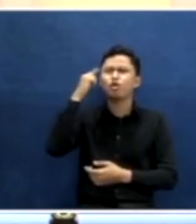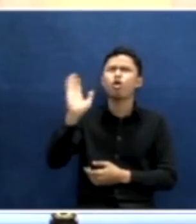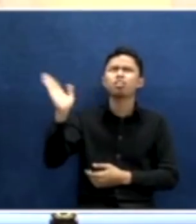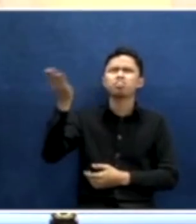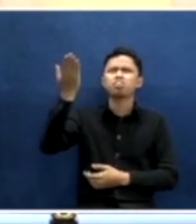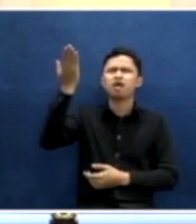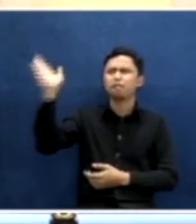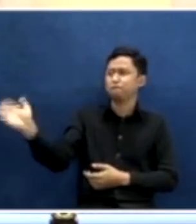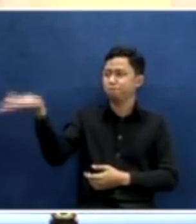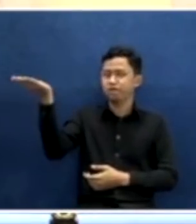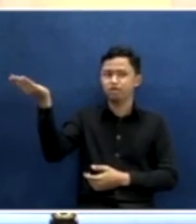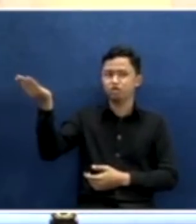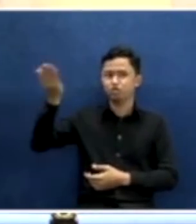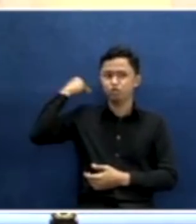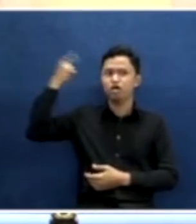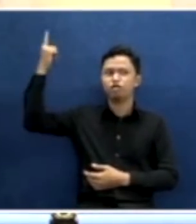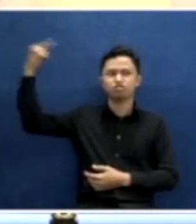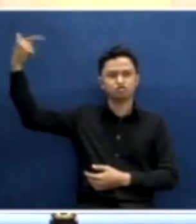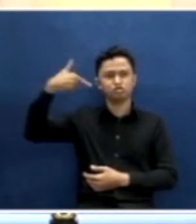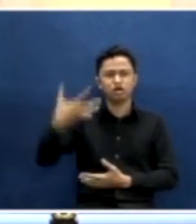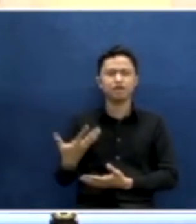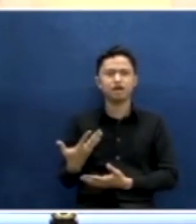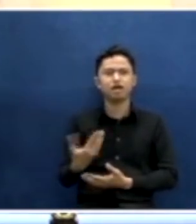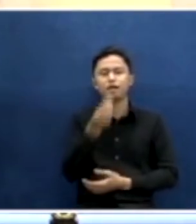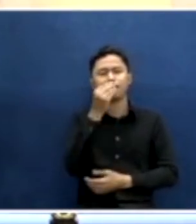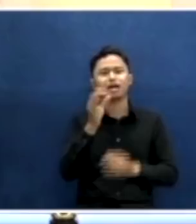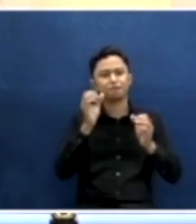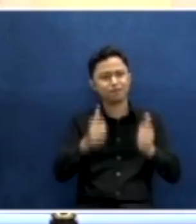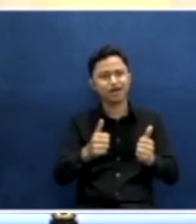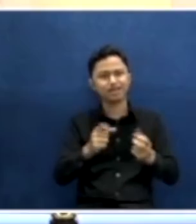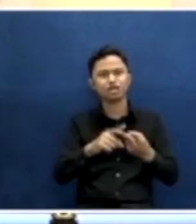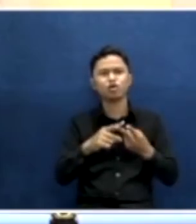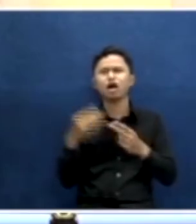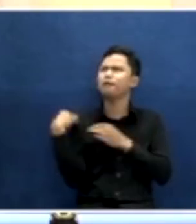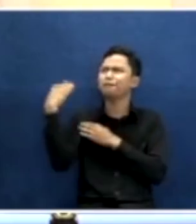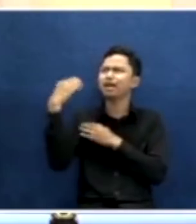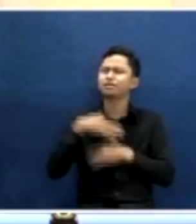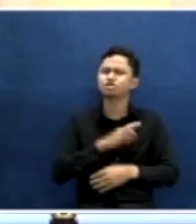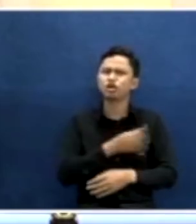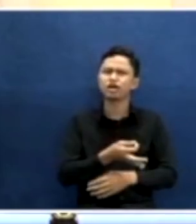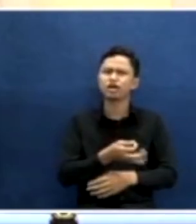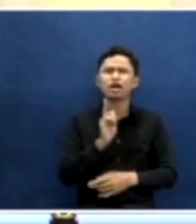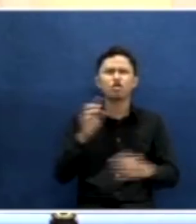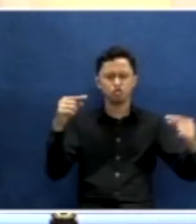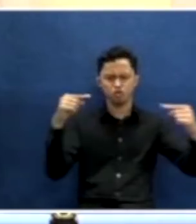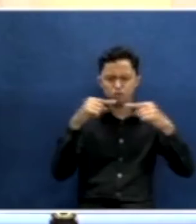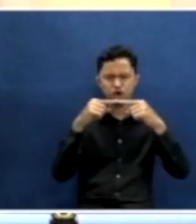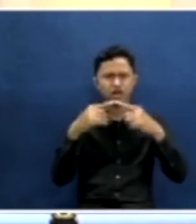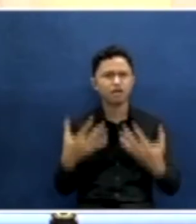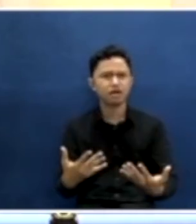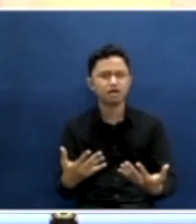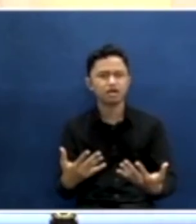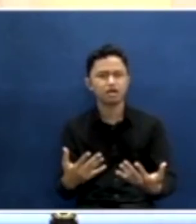diberikan nasihat oleh Allah makan yang baik kemudian amal Shalih apa hubungannya makan dengan amal Shalih kalau kita tidak membaca tafsirnya kita